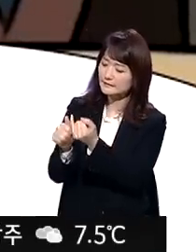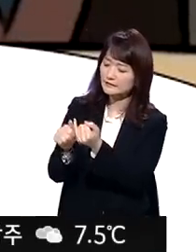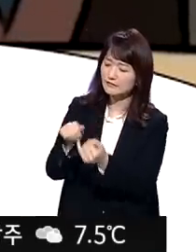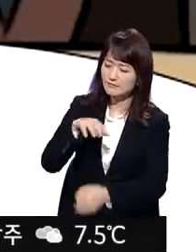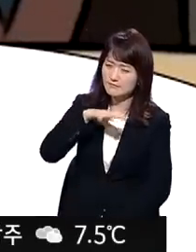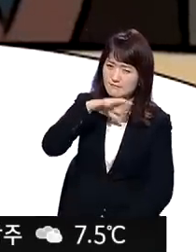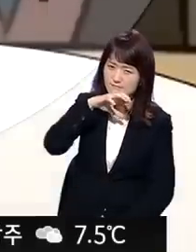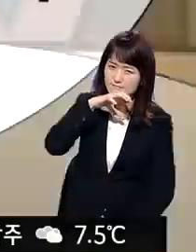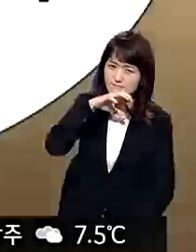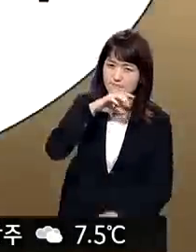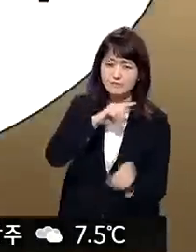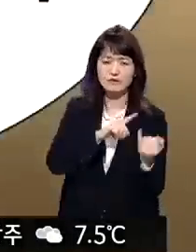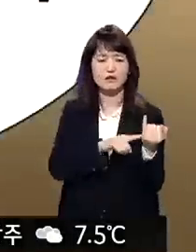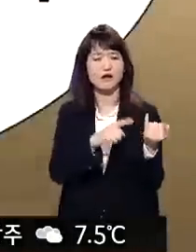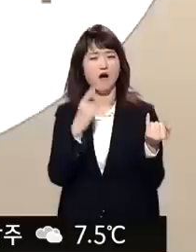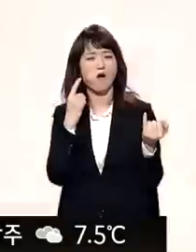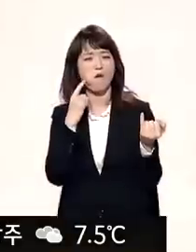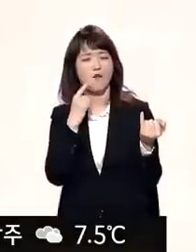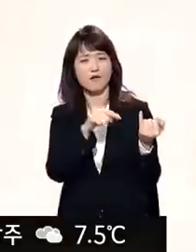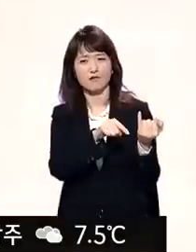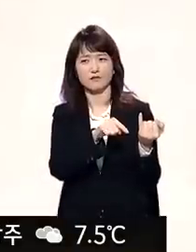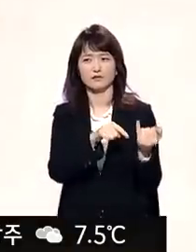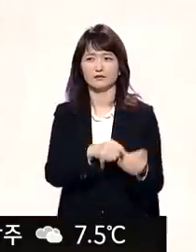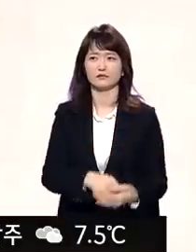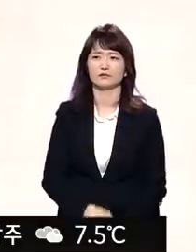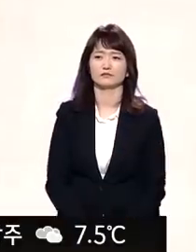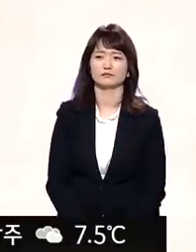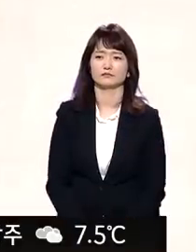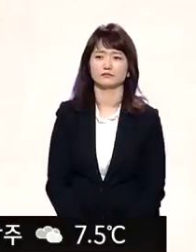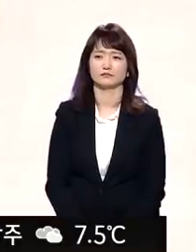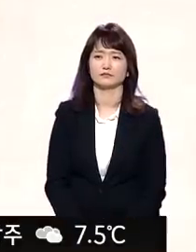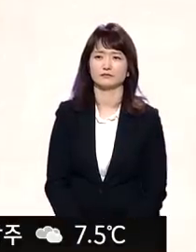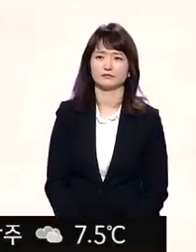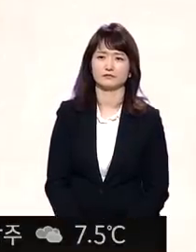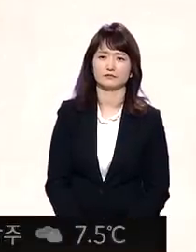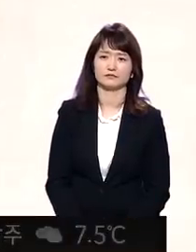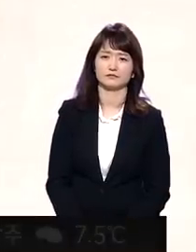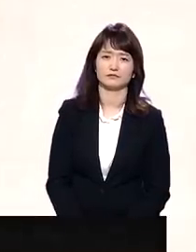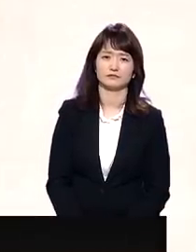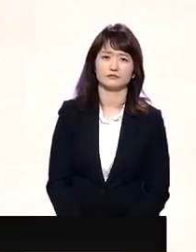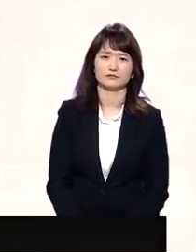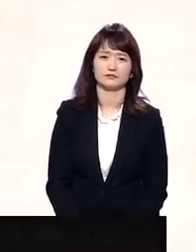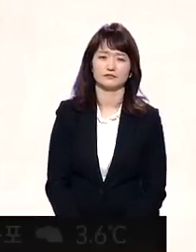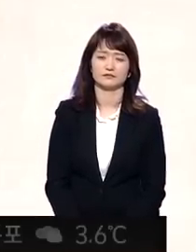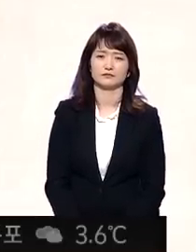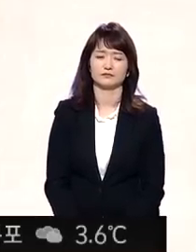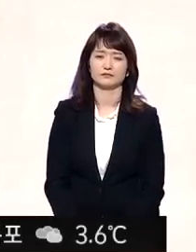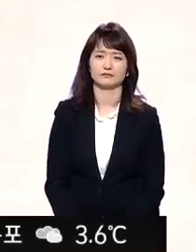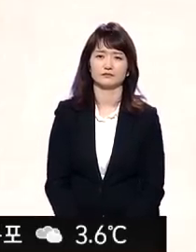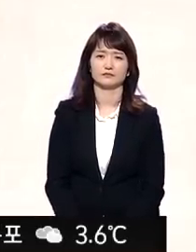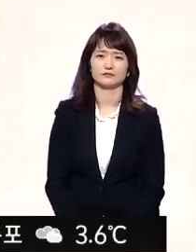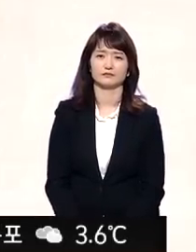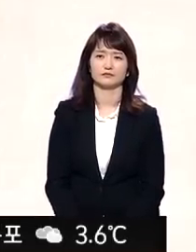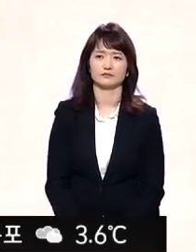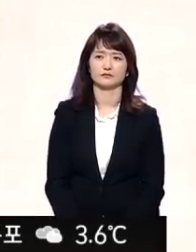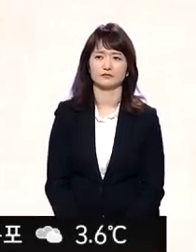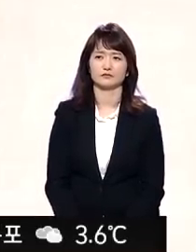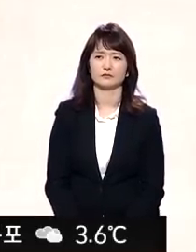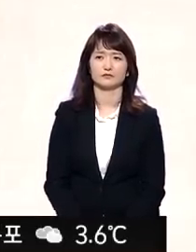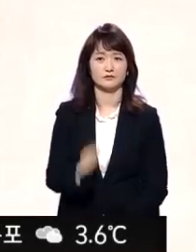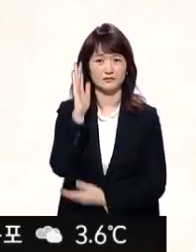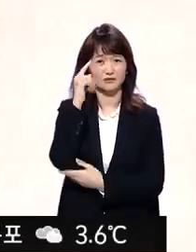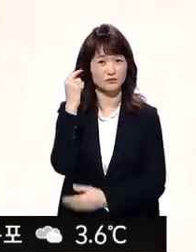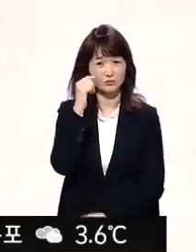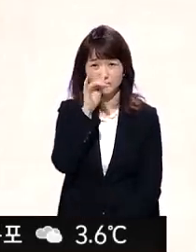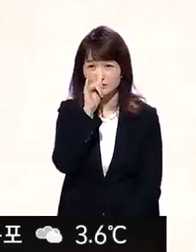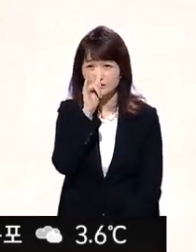불만을 품고 학생이 거짓말을 한 거다 이런 주장들을 이어갔습니다. 아, 진짜 이런 얘기를 그냥 듣고만 있어야 됩니까,